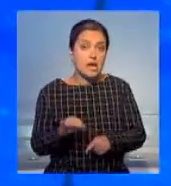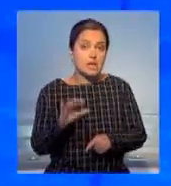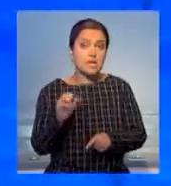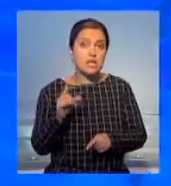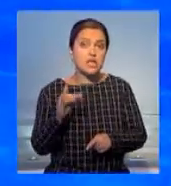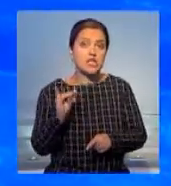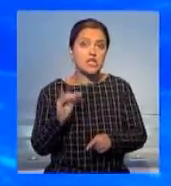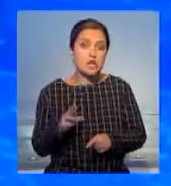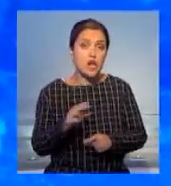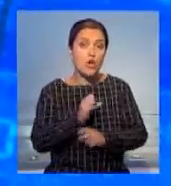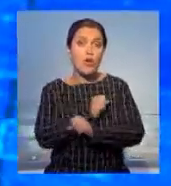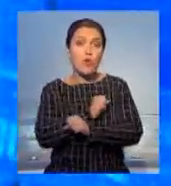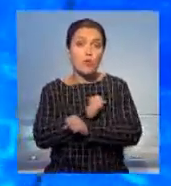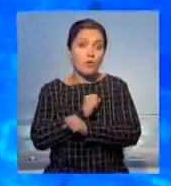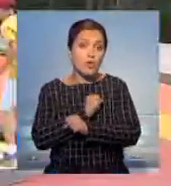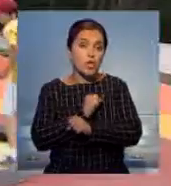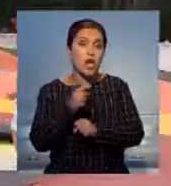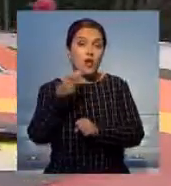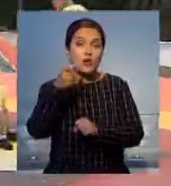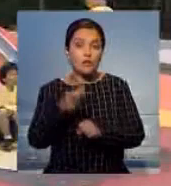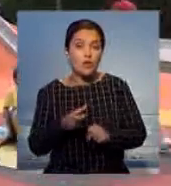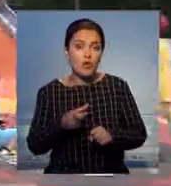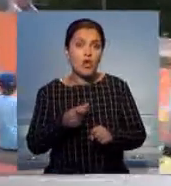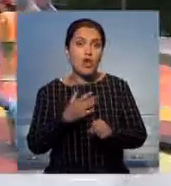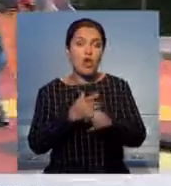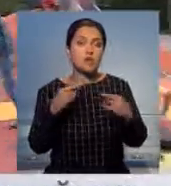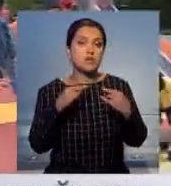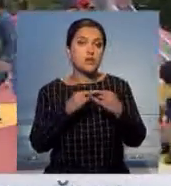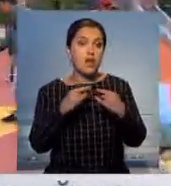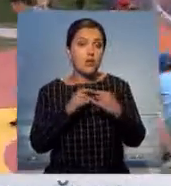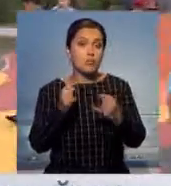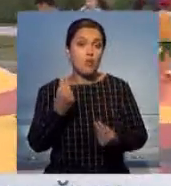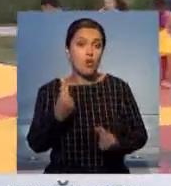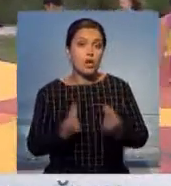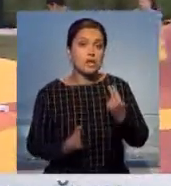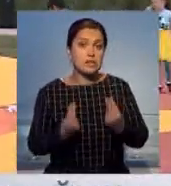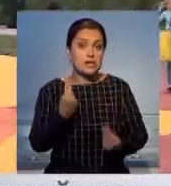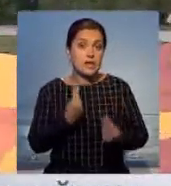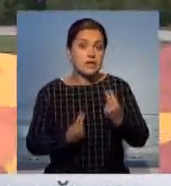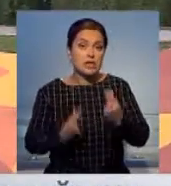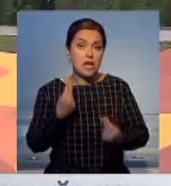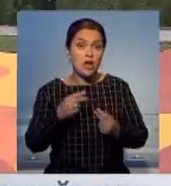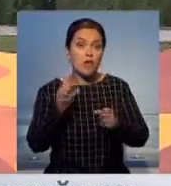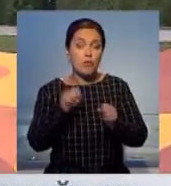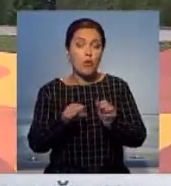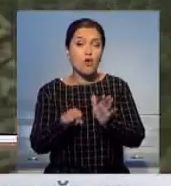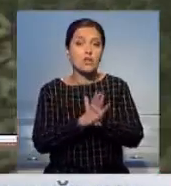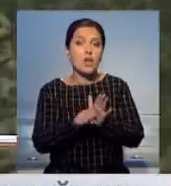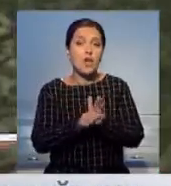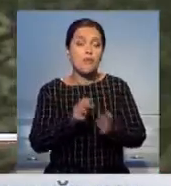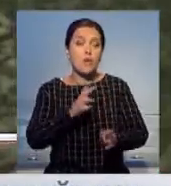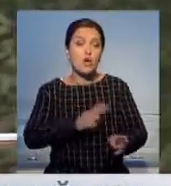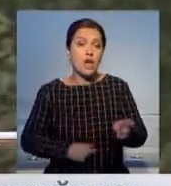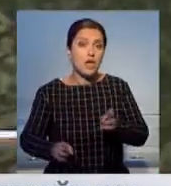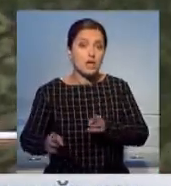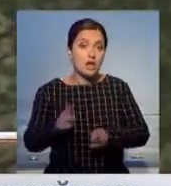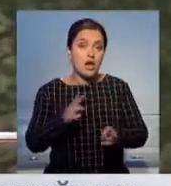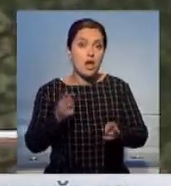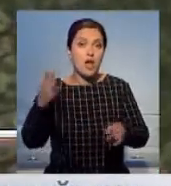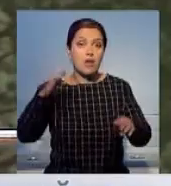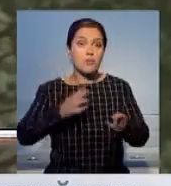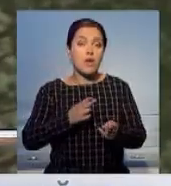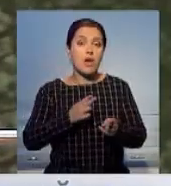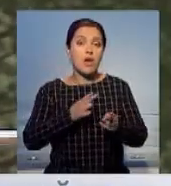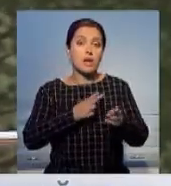отдыха астанчан и гостей столицы в нем есть столы для настольных игр, роллер-дром, который зимой превращается в каток, холмы для